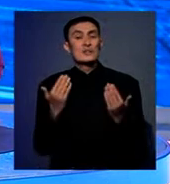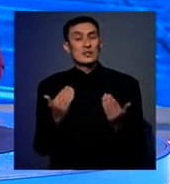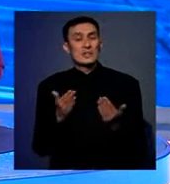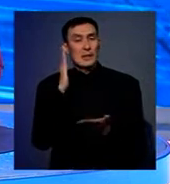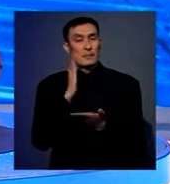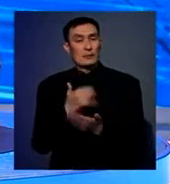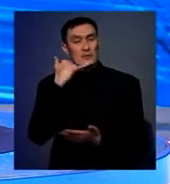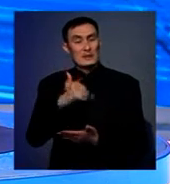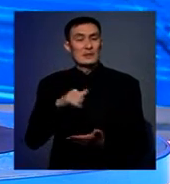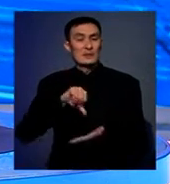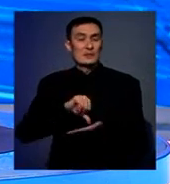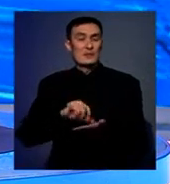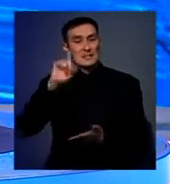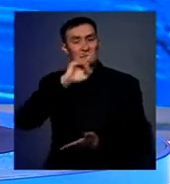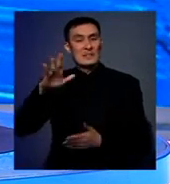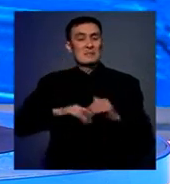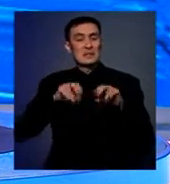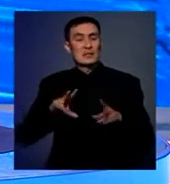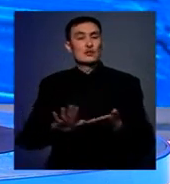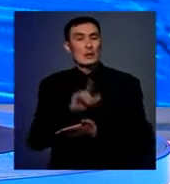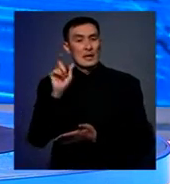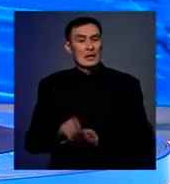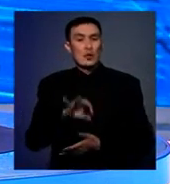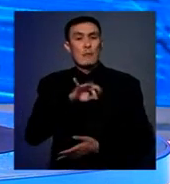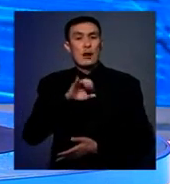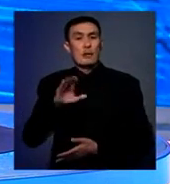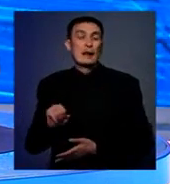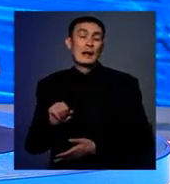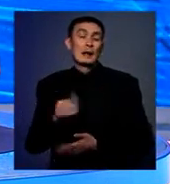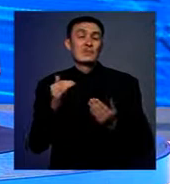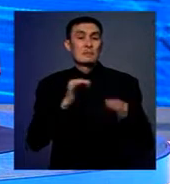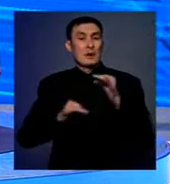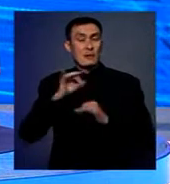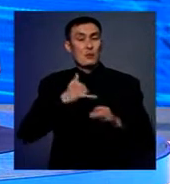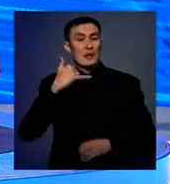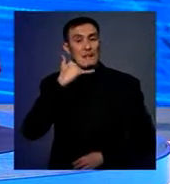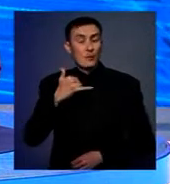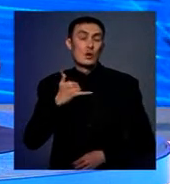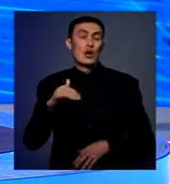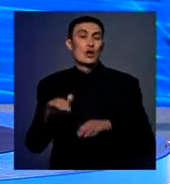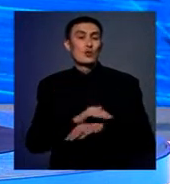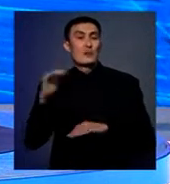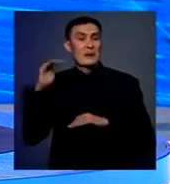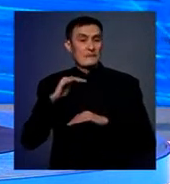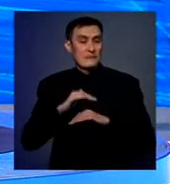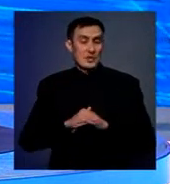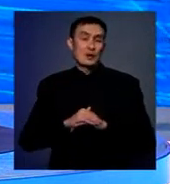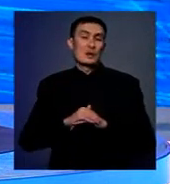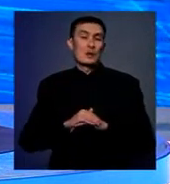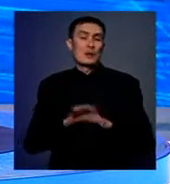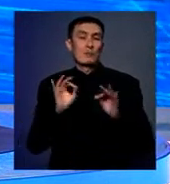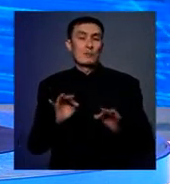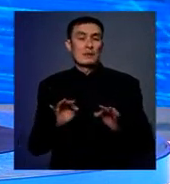На прямую связь с нами выходит известный политолог-журналист Айгуль Умарова. Мы поговорим с ней по телефону. Добрый вечер,